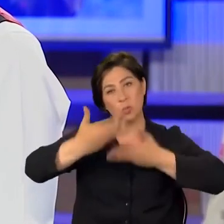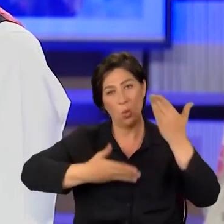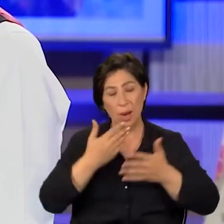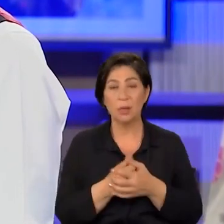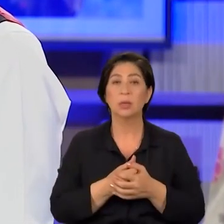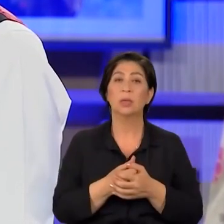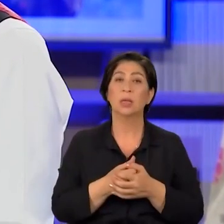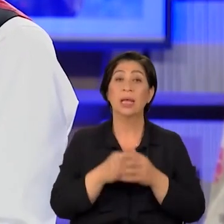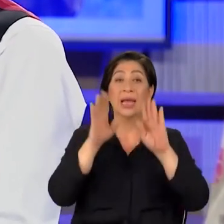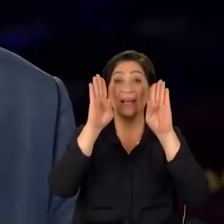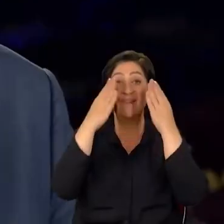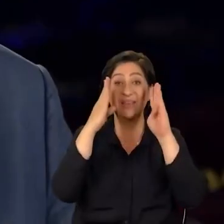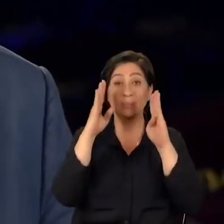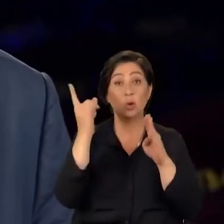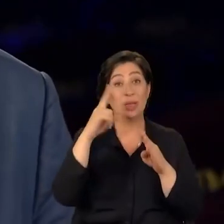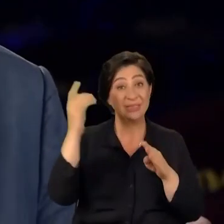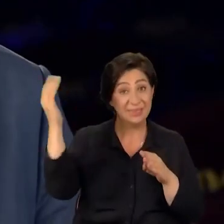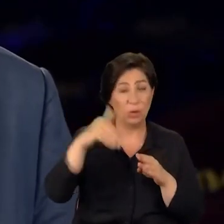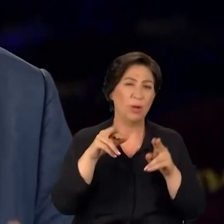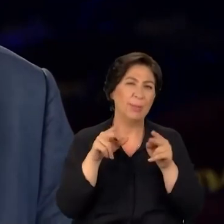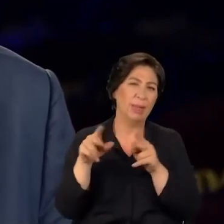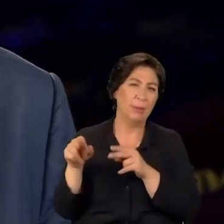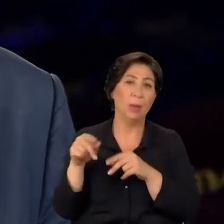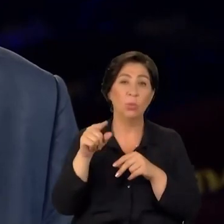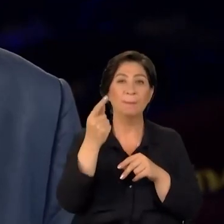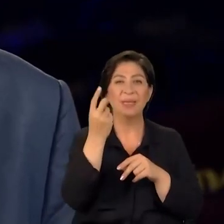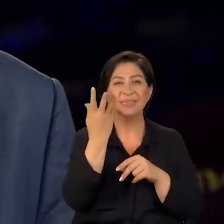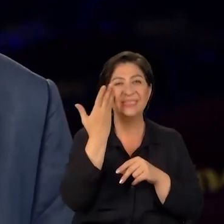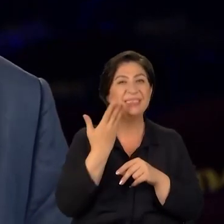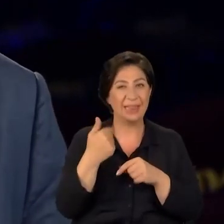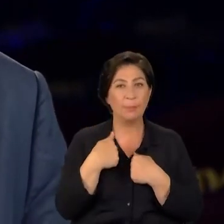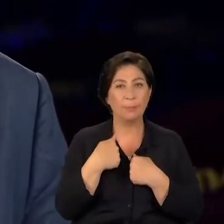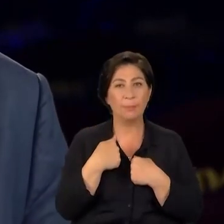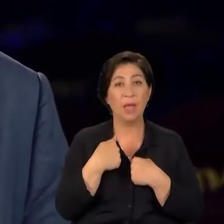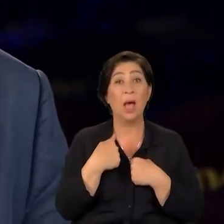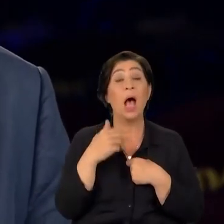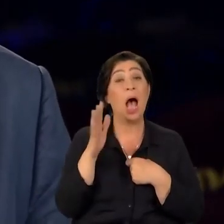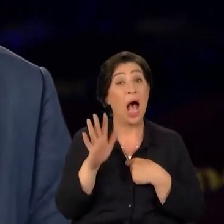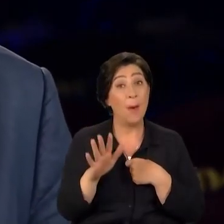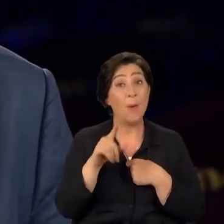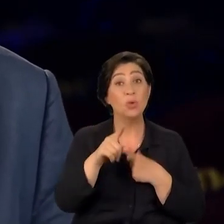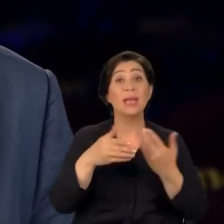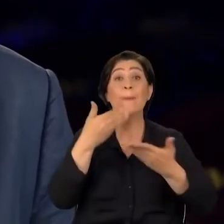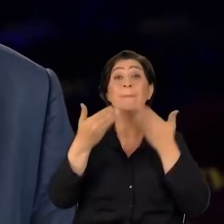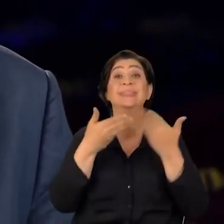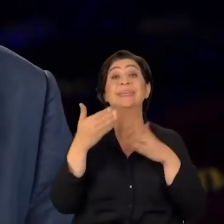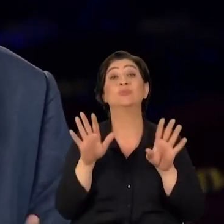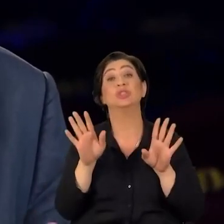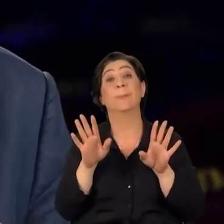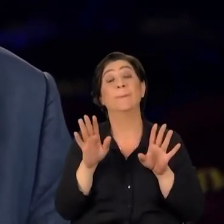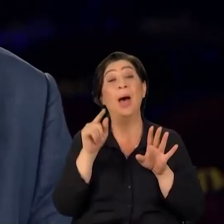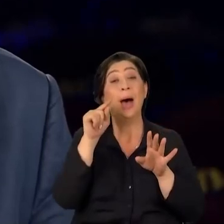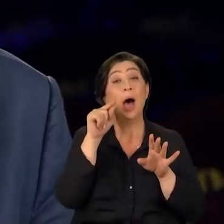İşte Facebook'un yöneticisi geliyor falan filan. Bunların da birkaçını izleme şansım oldu. Fakat bunlardan bahsetmeyeceğim.